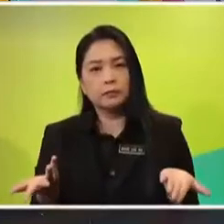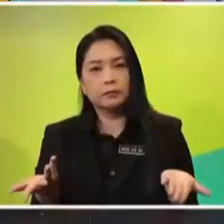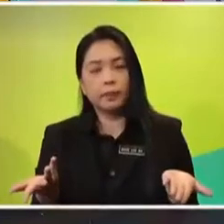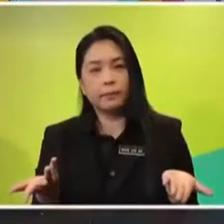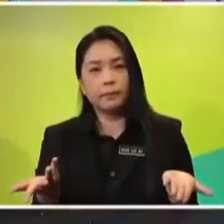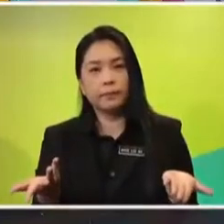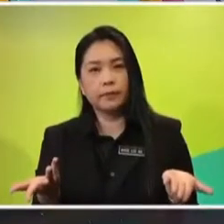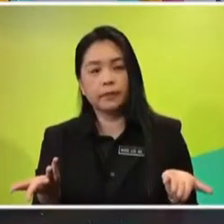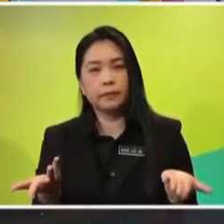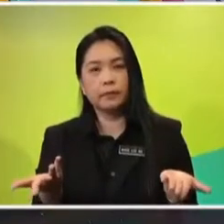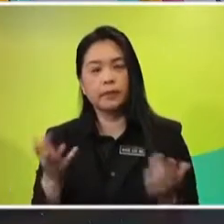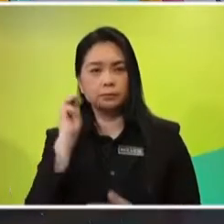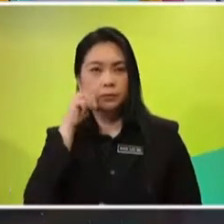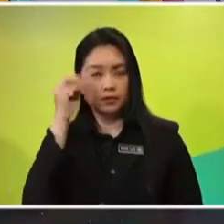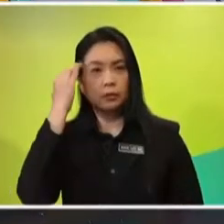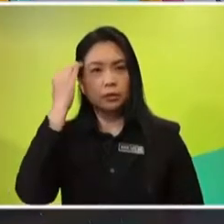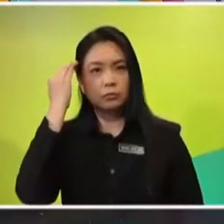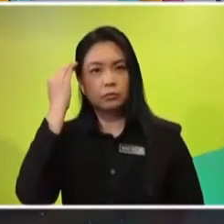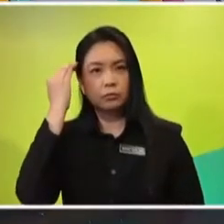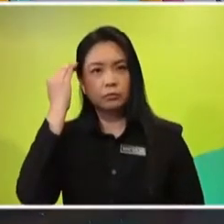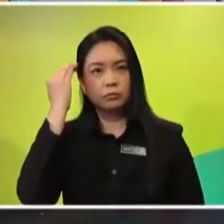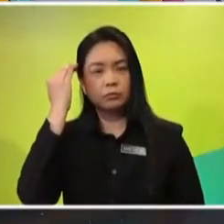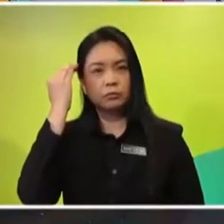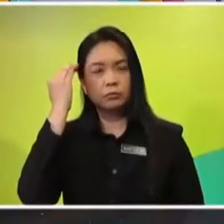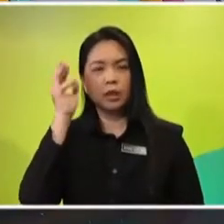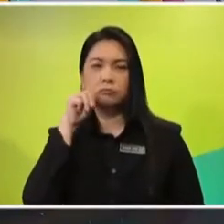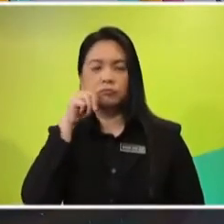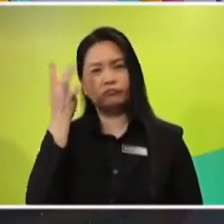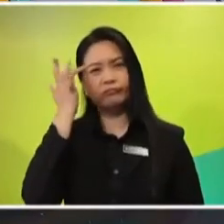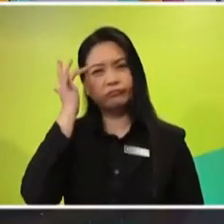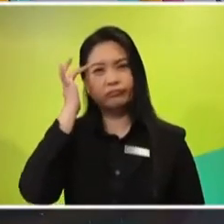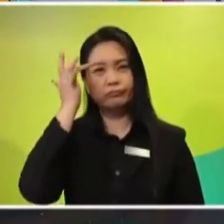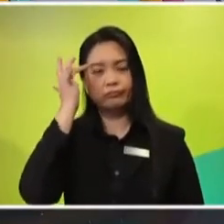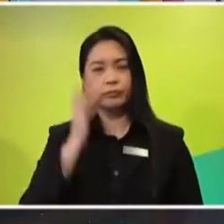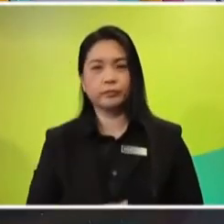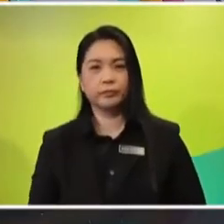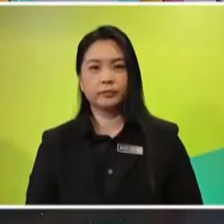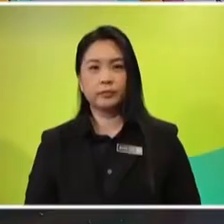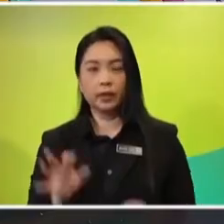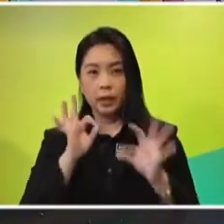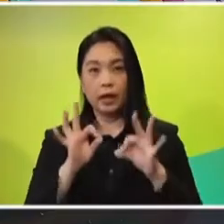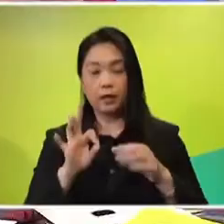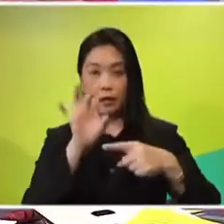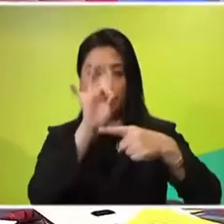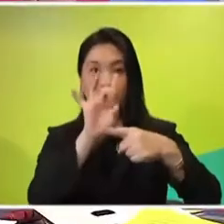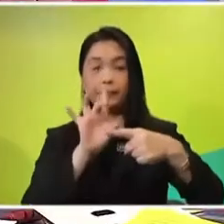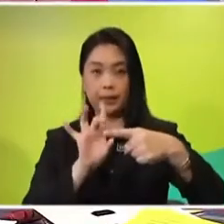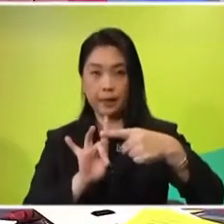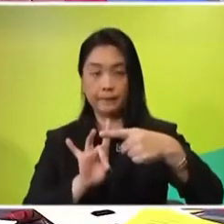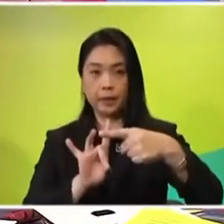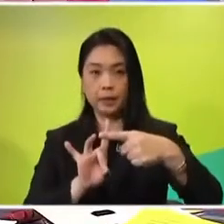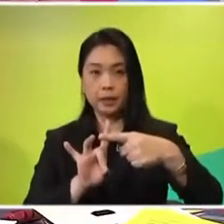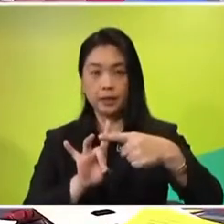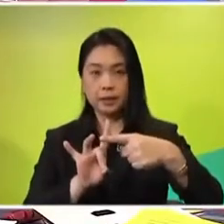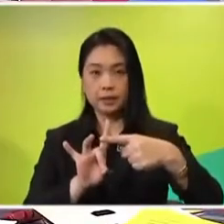ya? Agak-agak Mira-Mira tahu tak? Saya kurang pastilah cikgu. Okey, kalau 8/8,